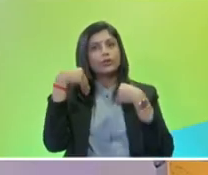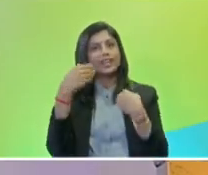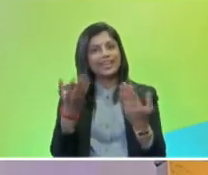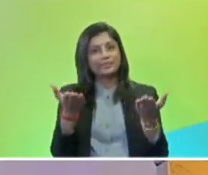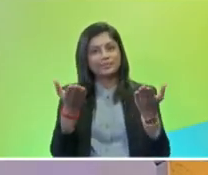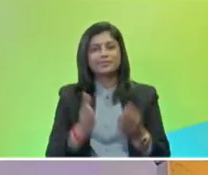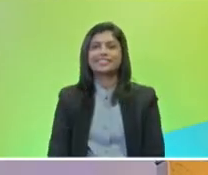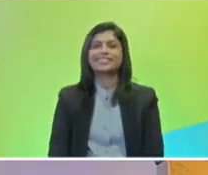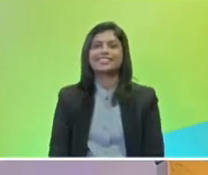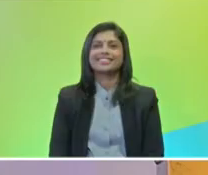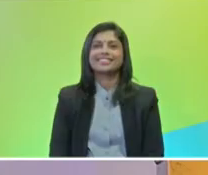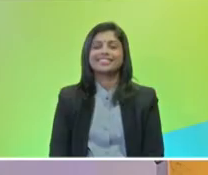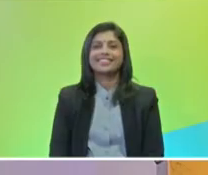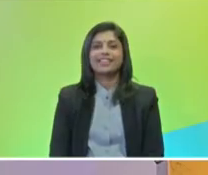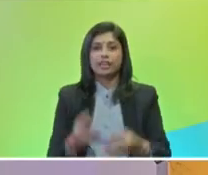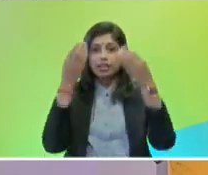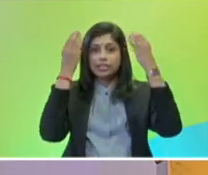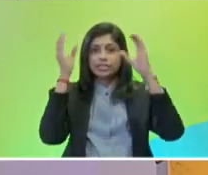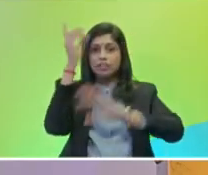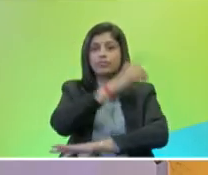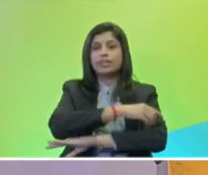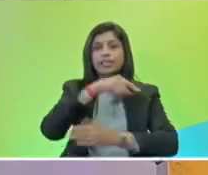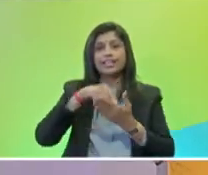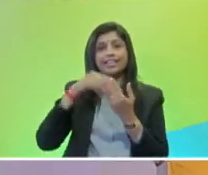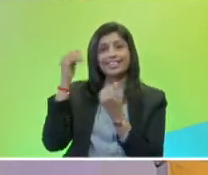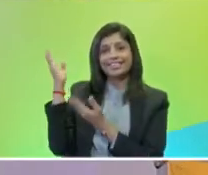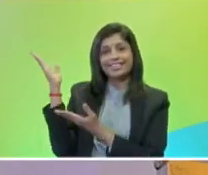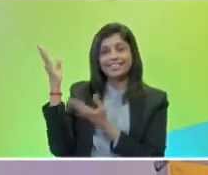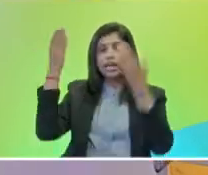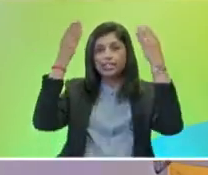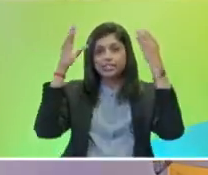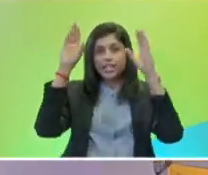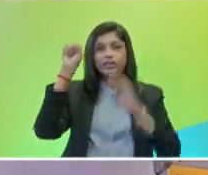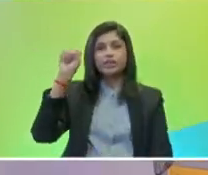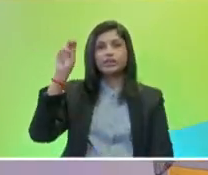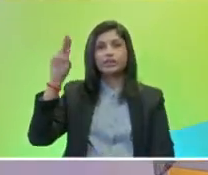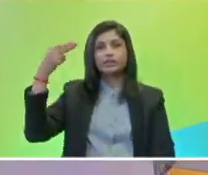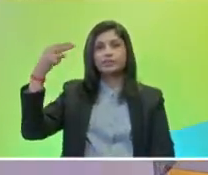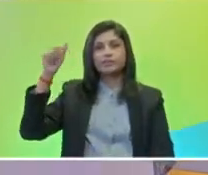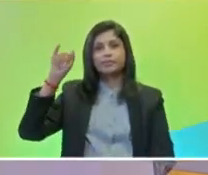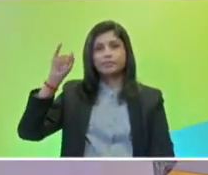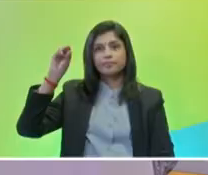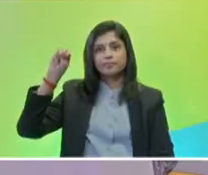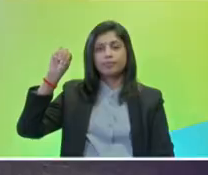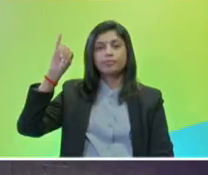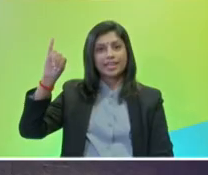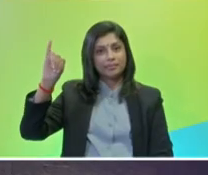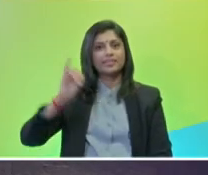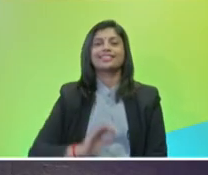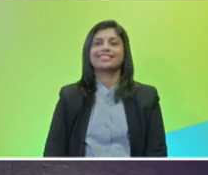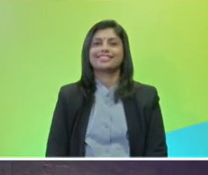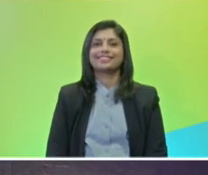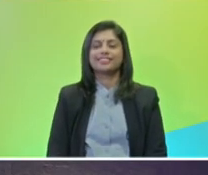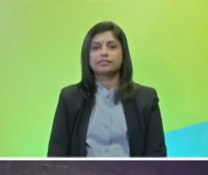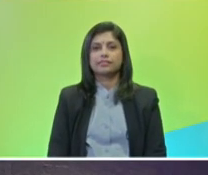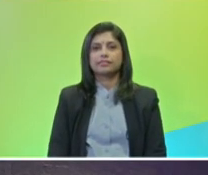guru kita yang akan berkongsi di dalam pencak siram milik raja yaitu Cikgu Suhaimi Assalamualaikum Cikgu asalamualaikum